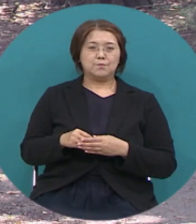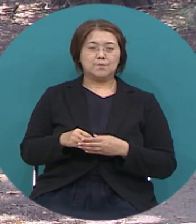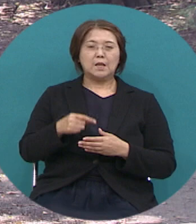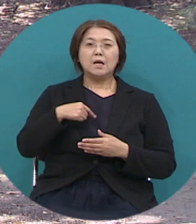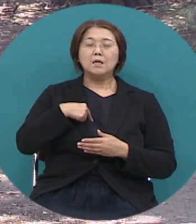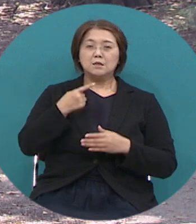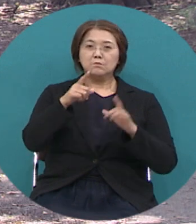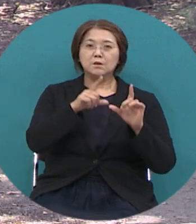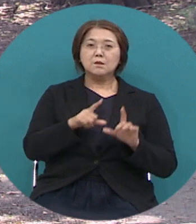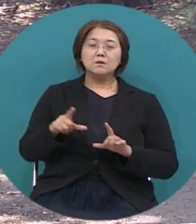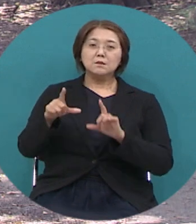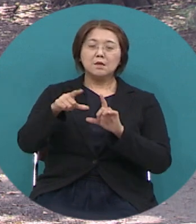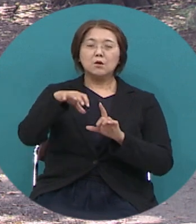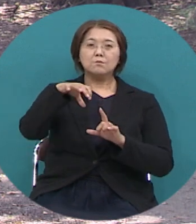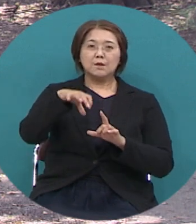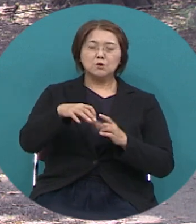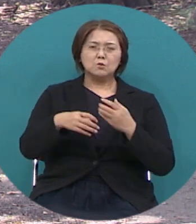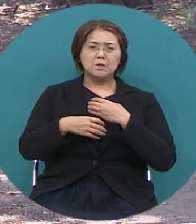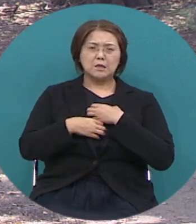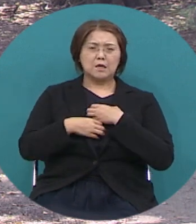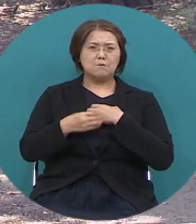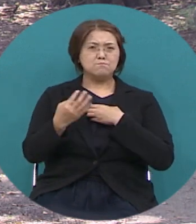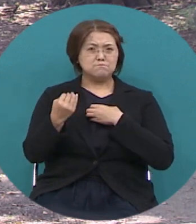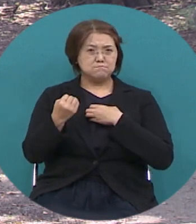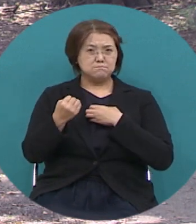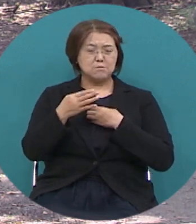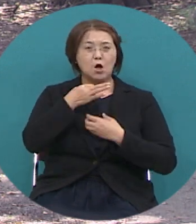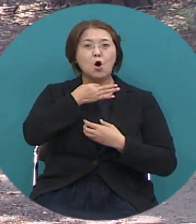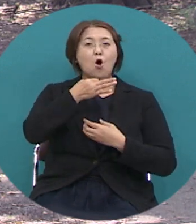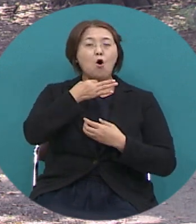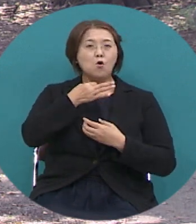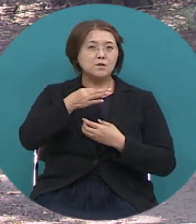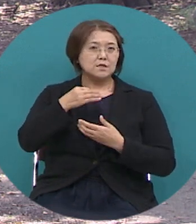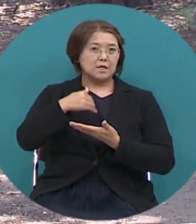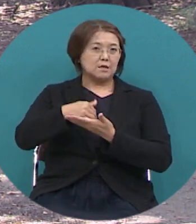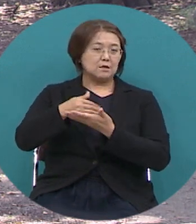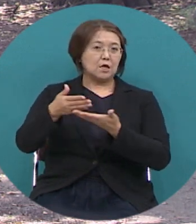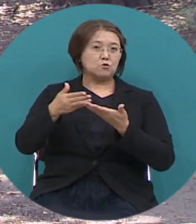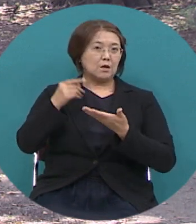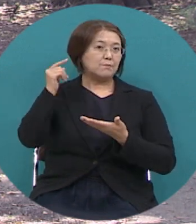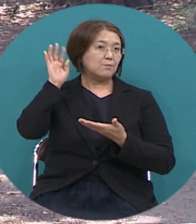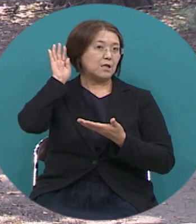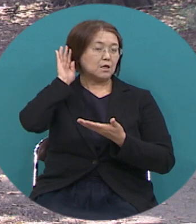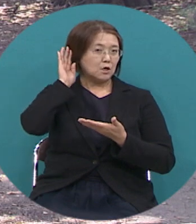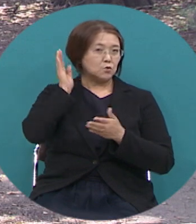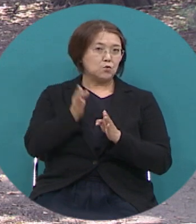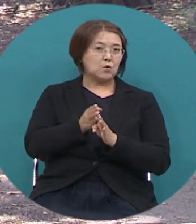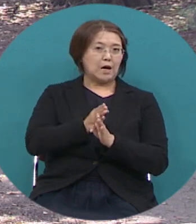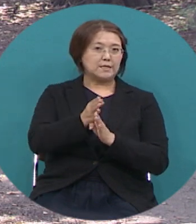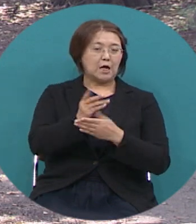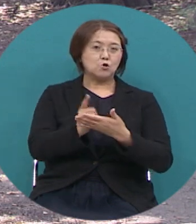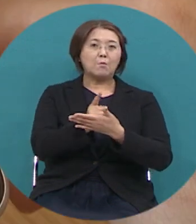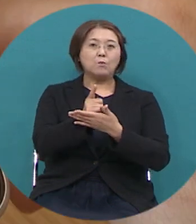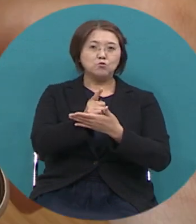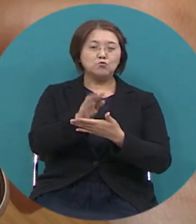自分が住んでいる場所の危険度などを音声で教えてくれる耳で聞くハザードマップがあります